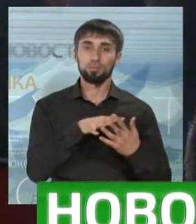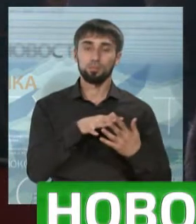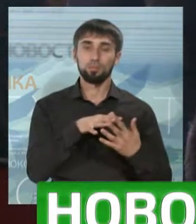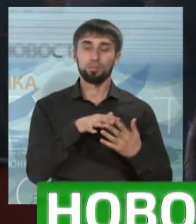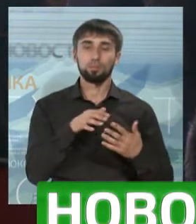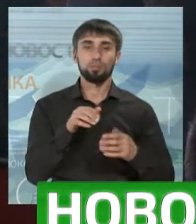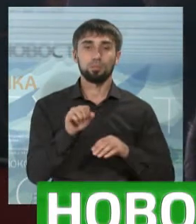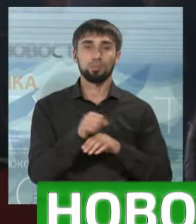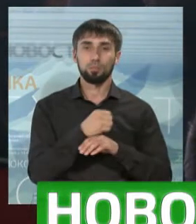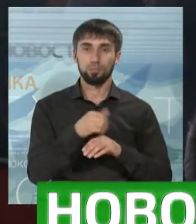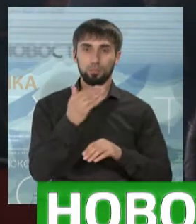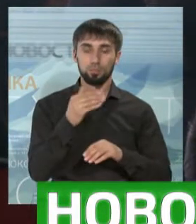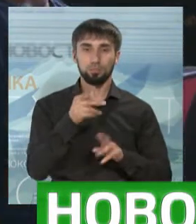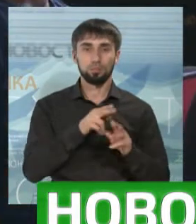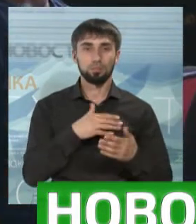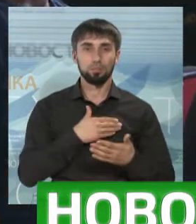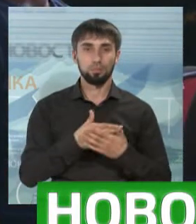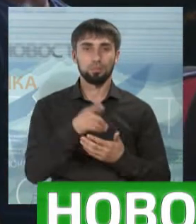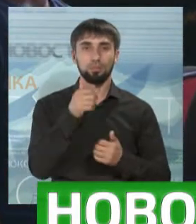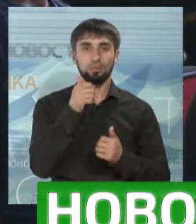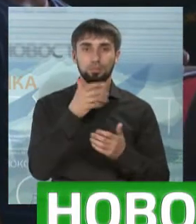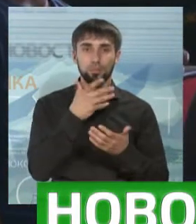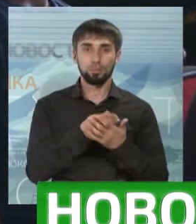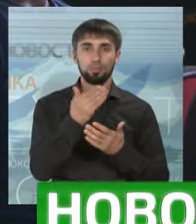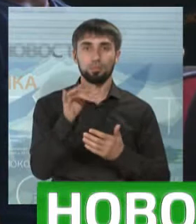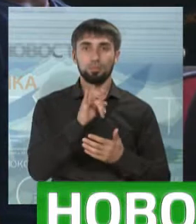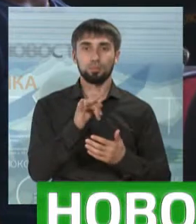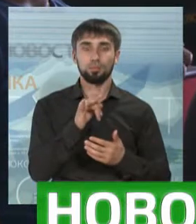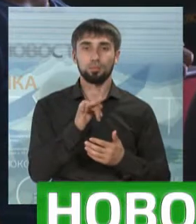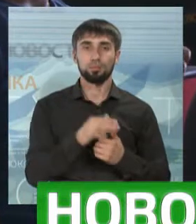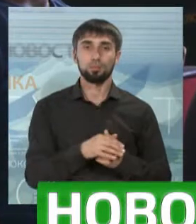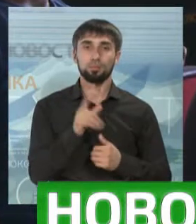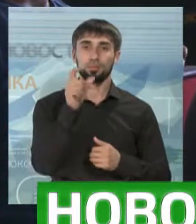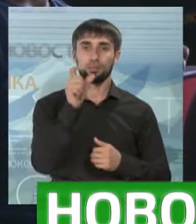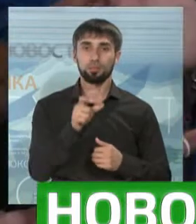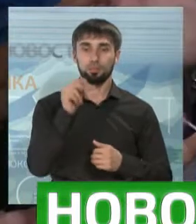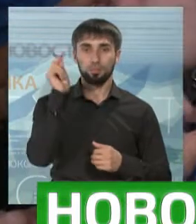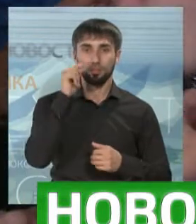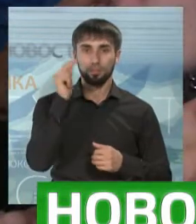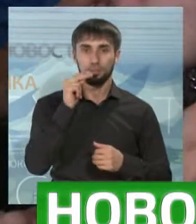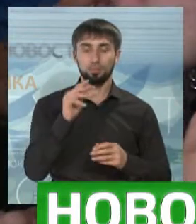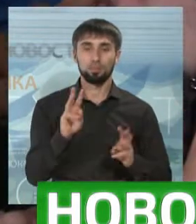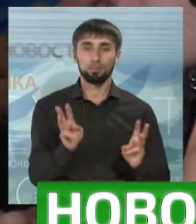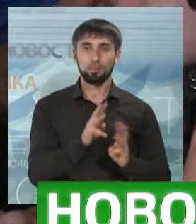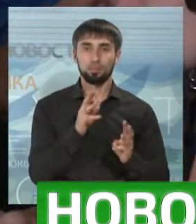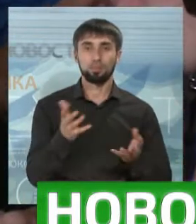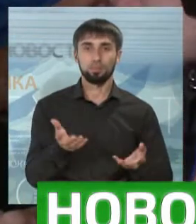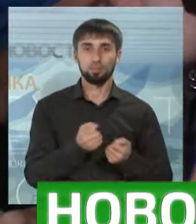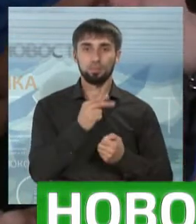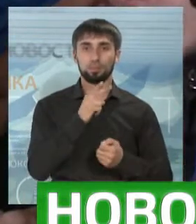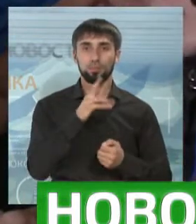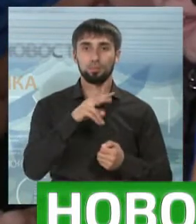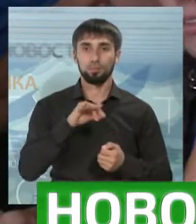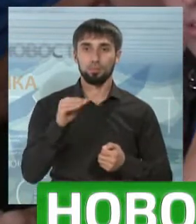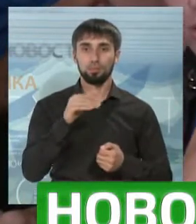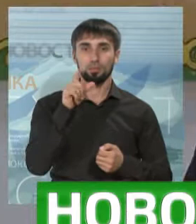флаги и лозунги, это личная история каждого. Студент пожарно-спасательного колледжа Муслим Эльдиев в движении 2 года. Для него это